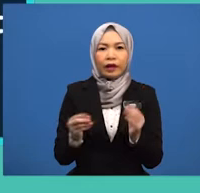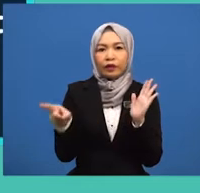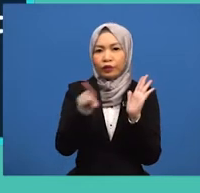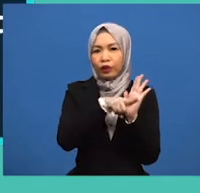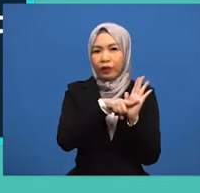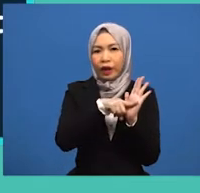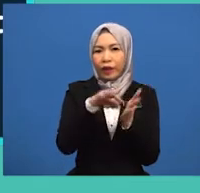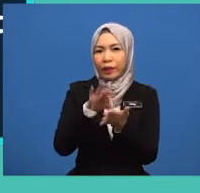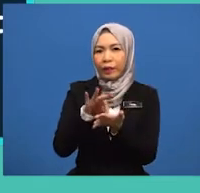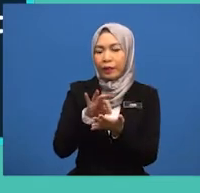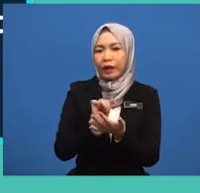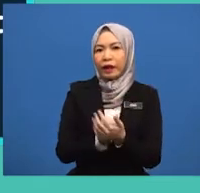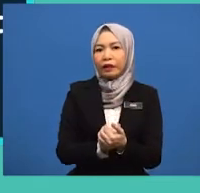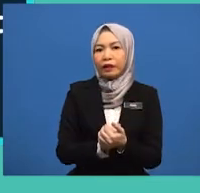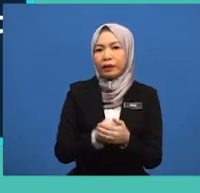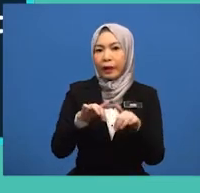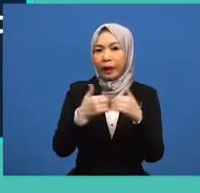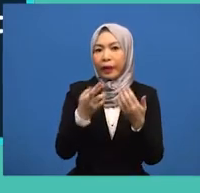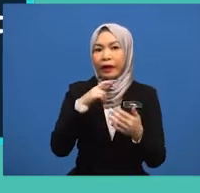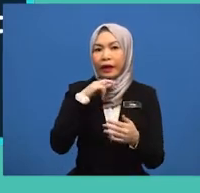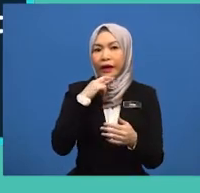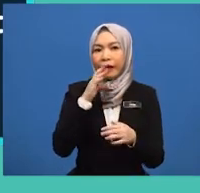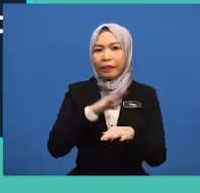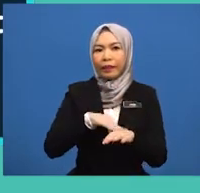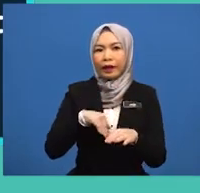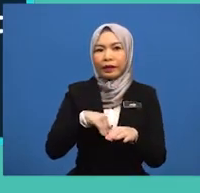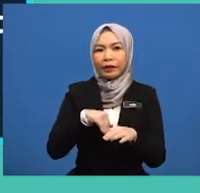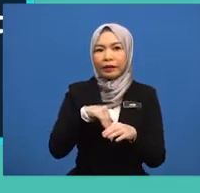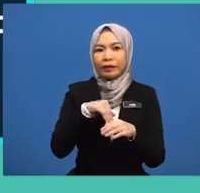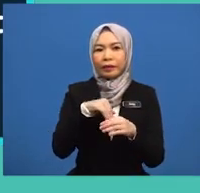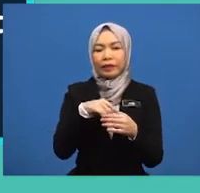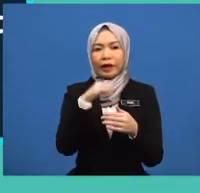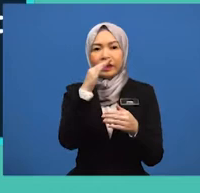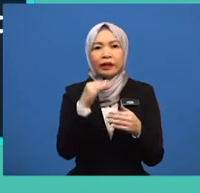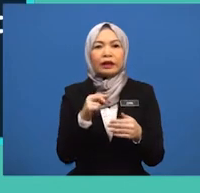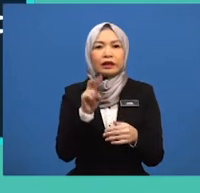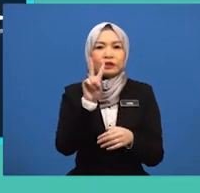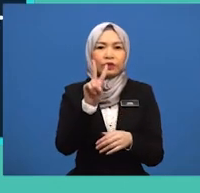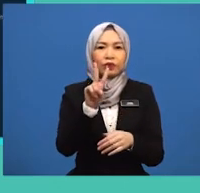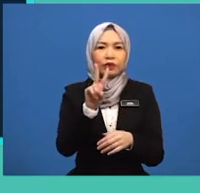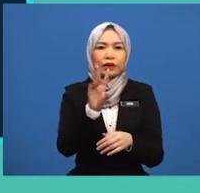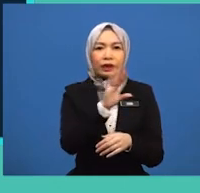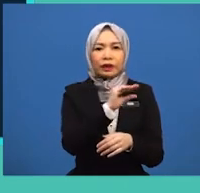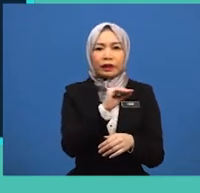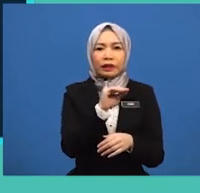Bagaimanakah ralat pada baris 2, 7 dan 9 dapat